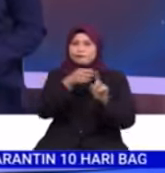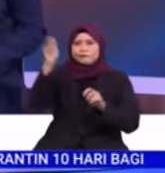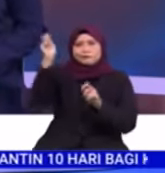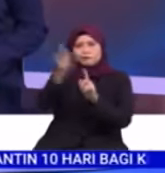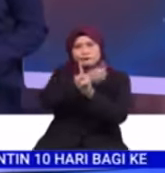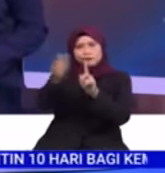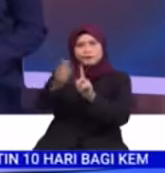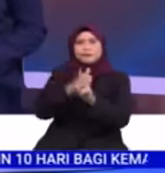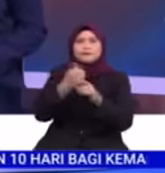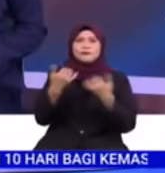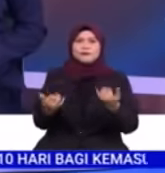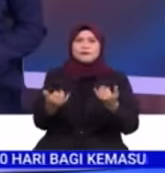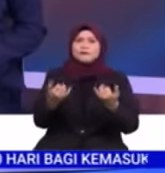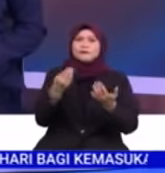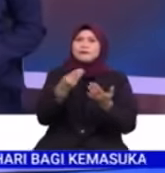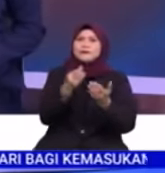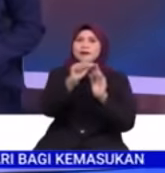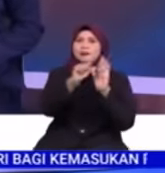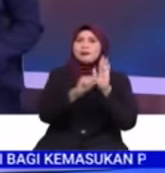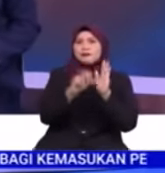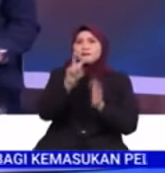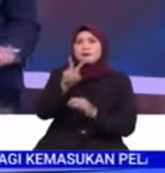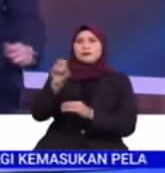daripada activity haram Allah